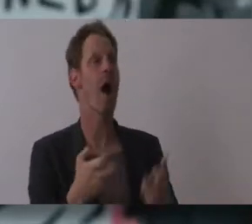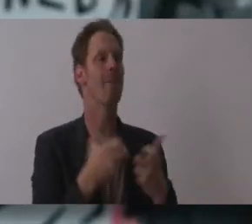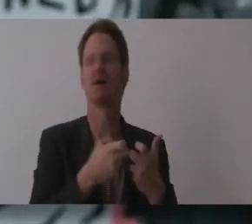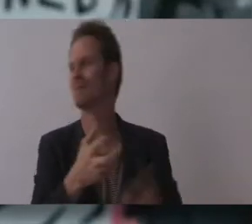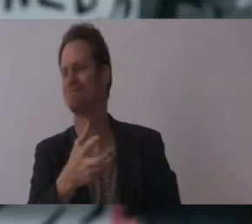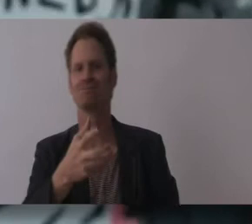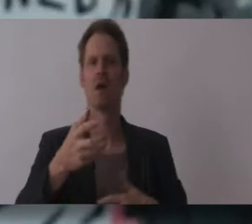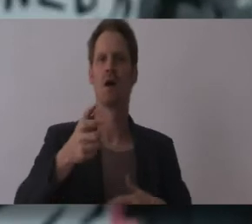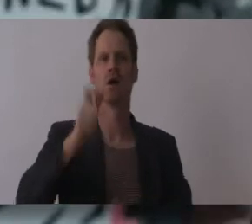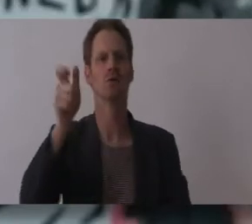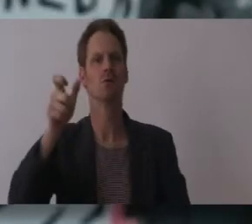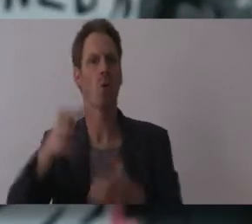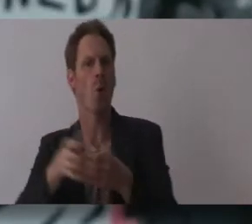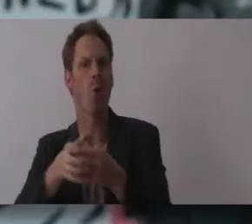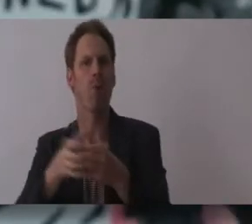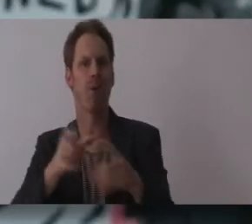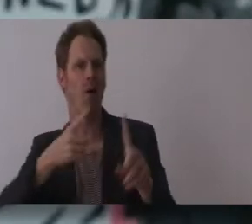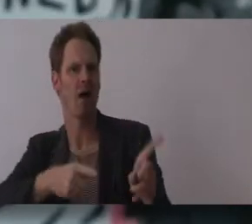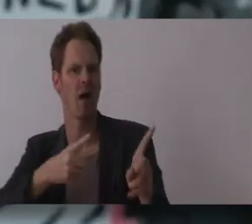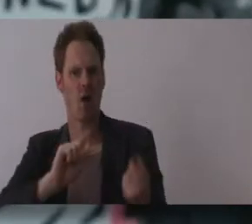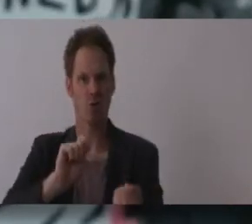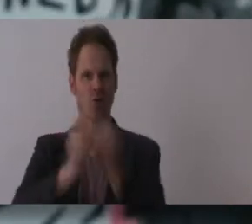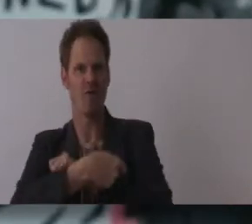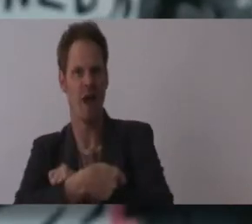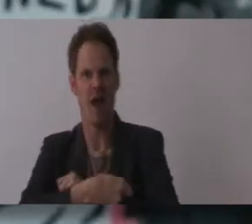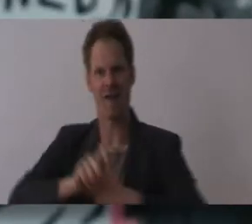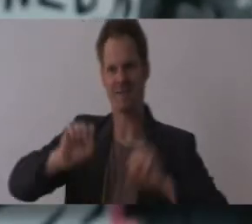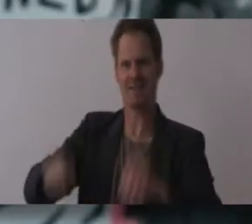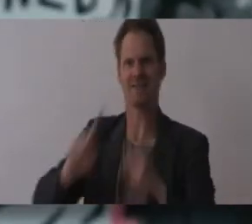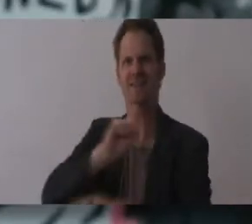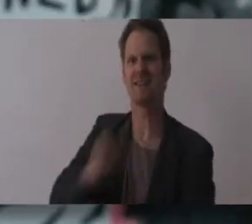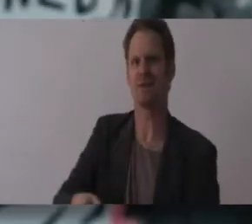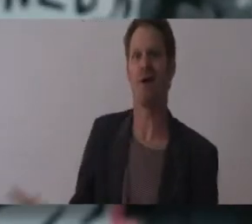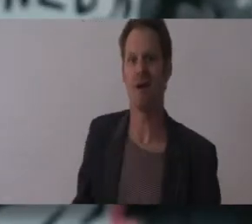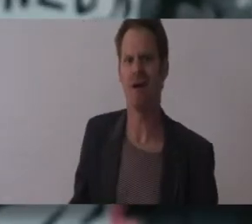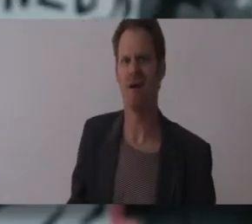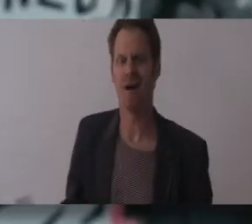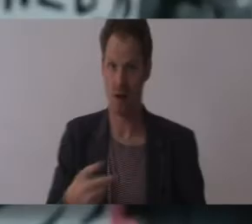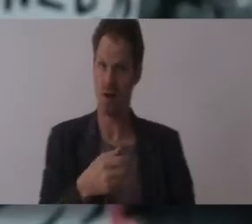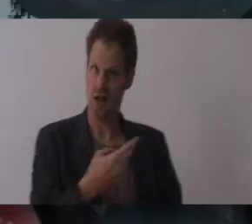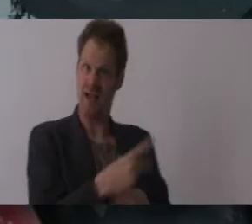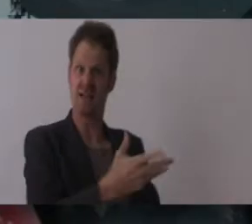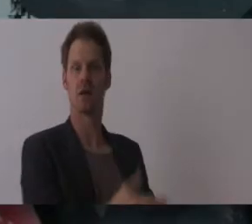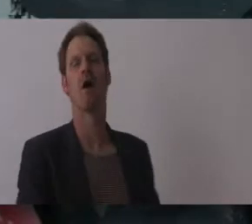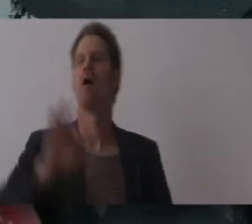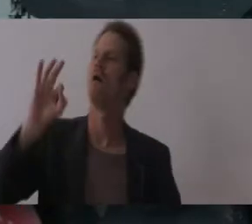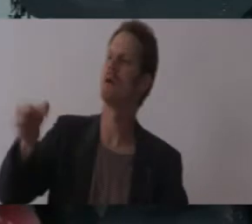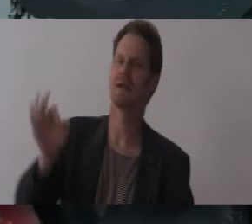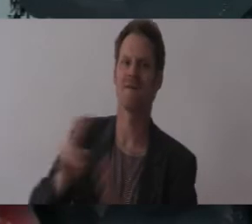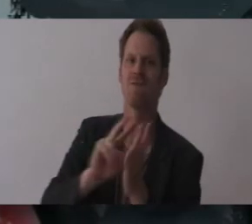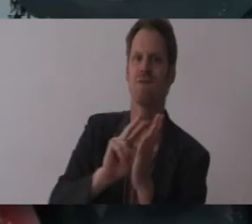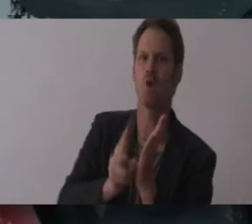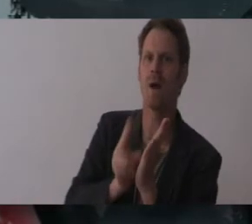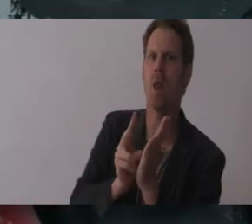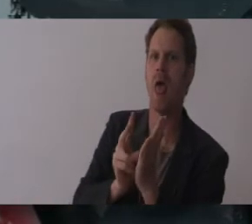souvent d'ailleurs des mouvements de guérillas qui deviennent eux-mêmes oppresseurs. Est-ce que finalement, ce n pas aussi parfois un peu contre-productif ? Le vocabulaire guerrier